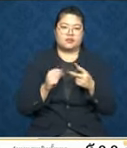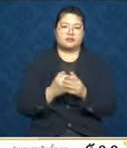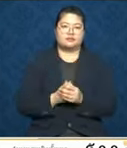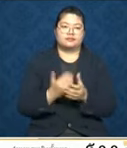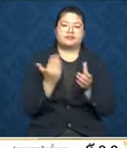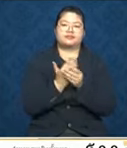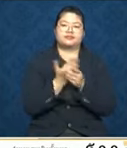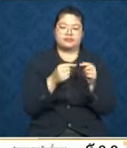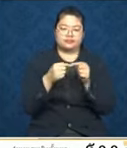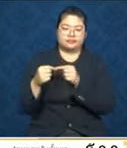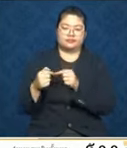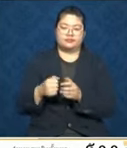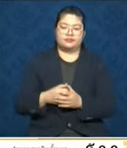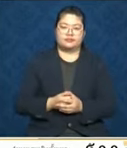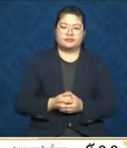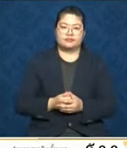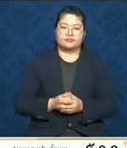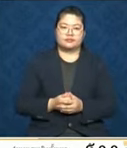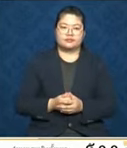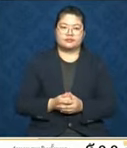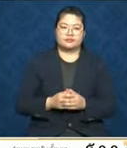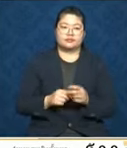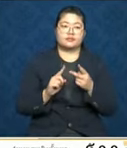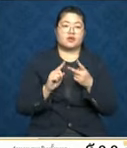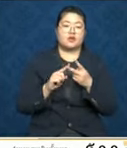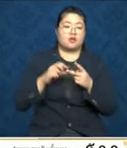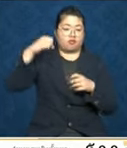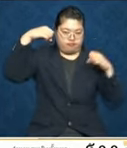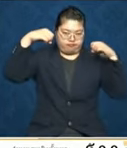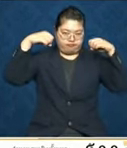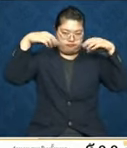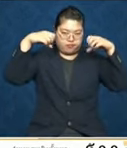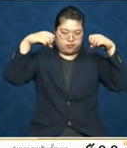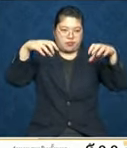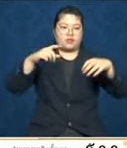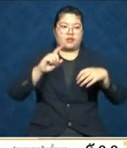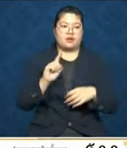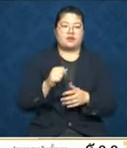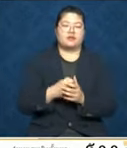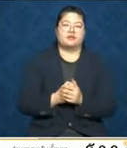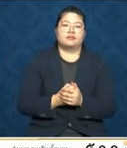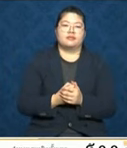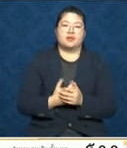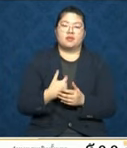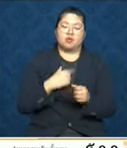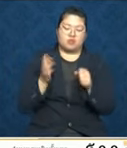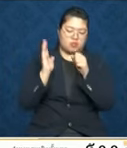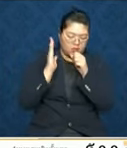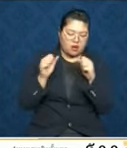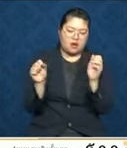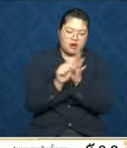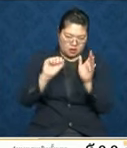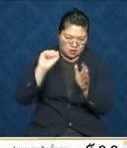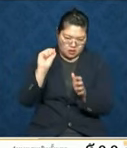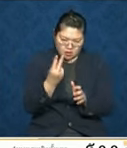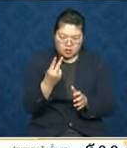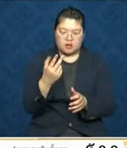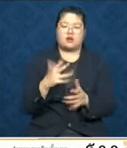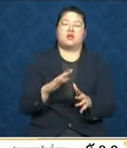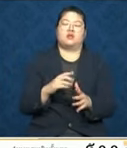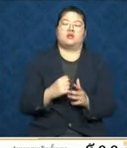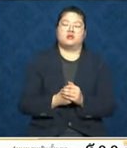ได้ไหมครับเรื่องที่2ครับเกี่ยวกับไฟแสงสว่างครับผมก็ผมได้หารือมา2รอบแล้วนะครับก็พูดเรื่องเดิมมาทั้ง